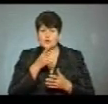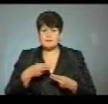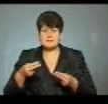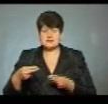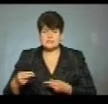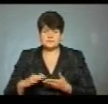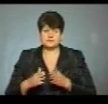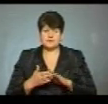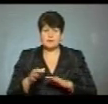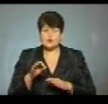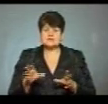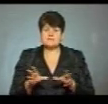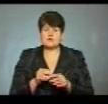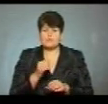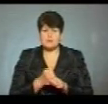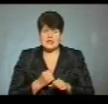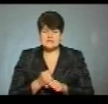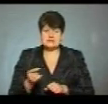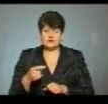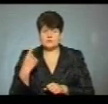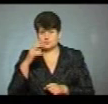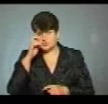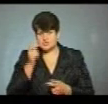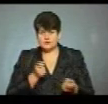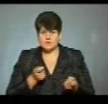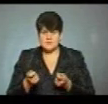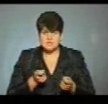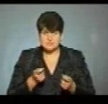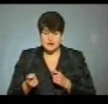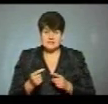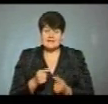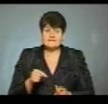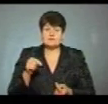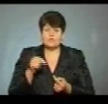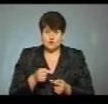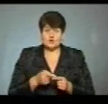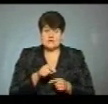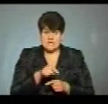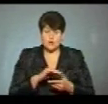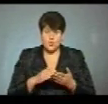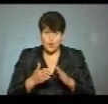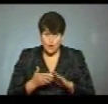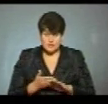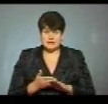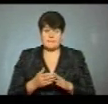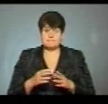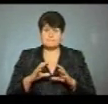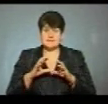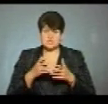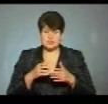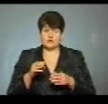підписали меморандум про співпрацю з Тернопільською облдержадміністрацією. Відповідно до цієї угоди, Міжнародний